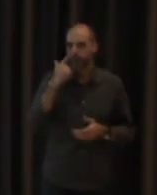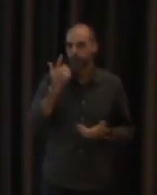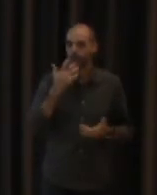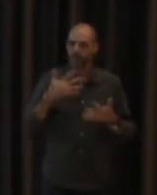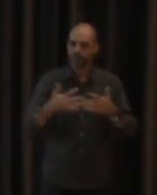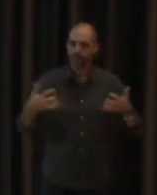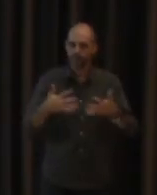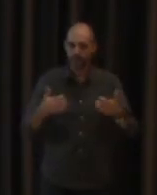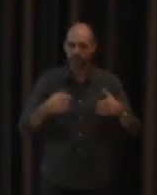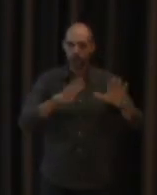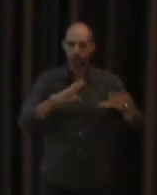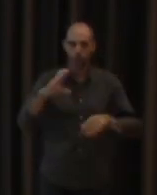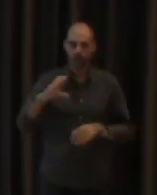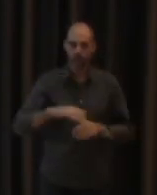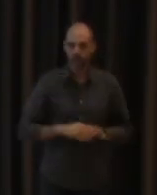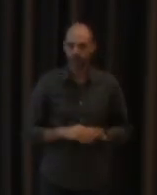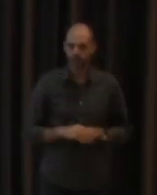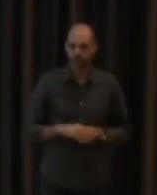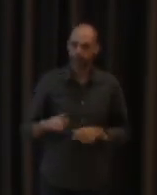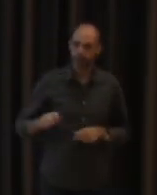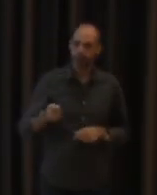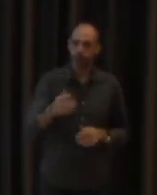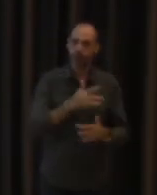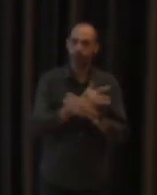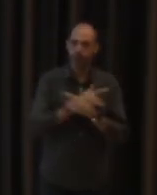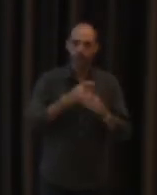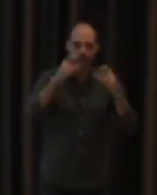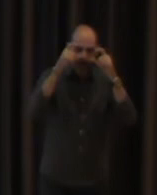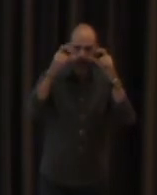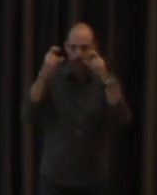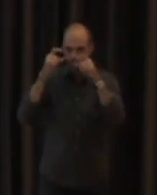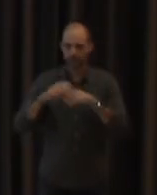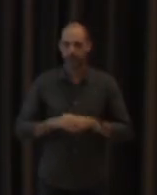la frase de 9C. En Pere i la Maria porten ulleres.